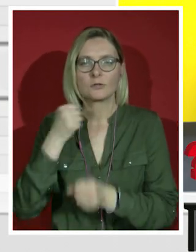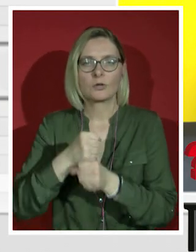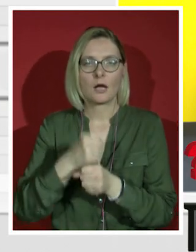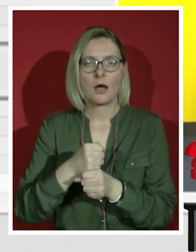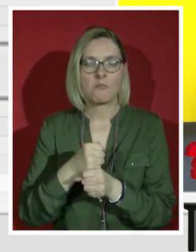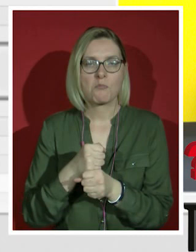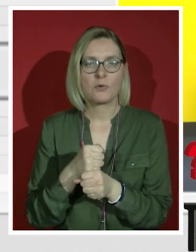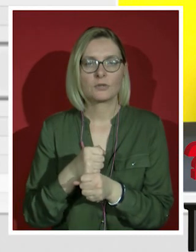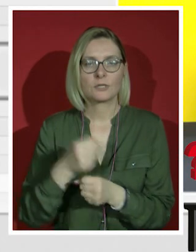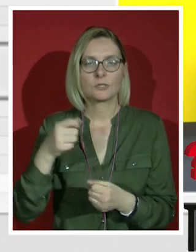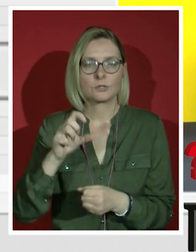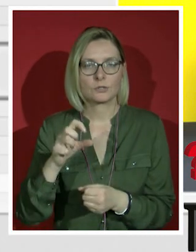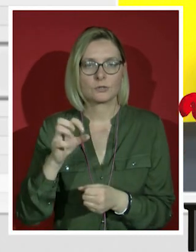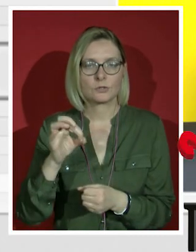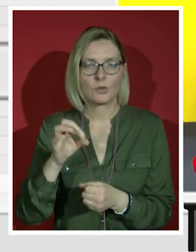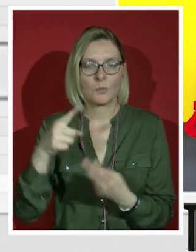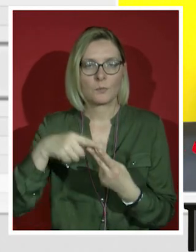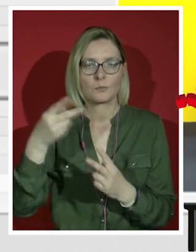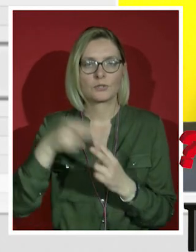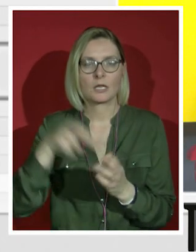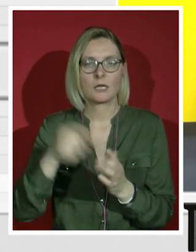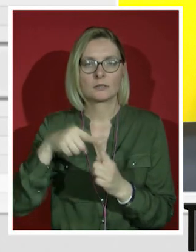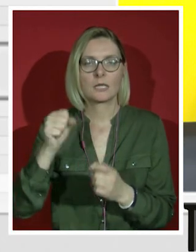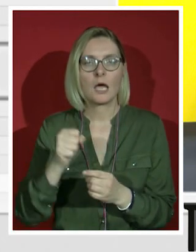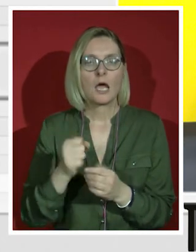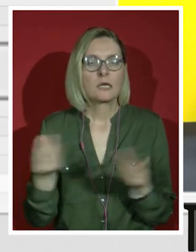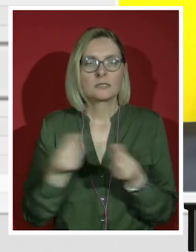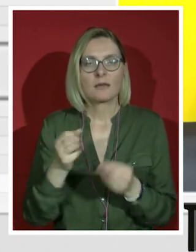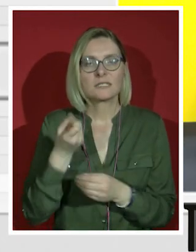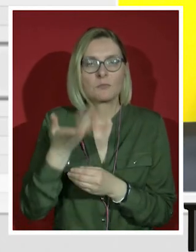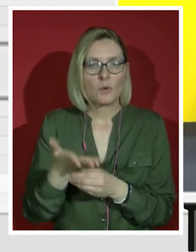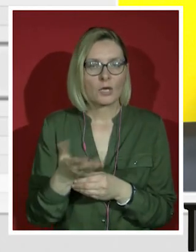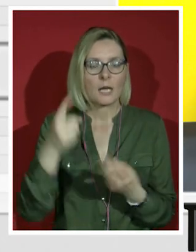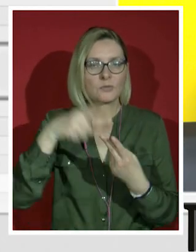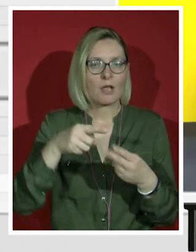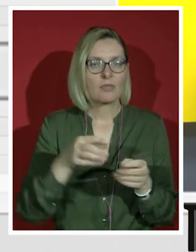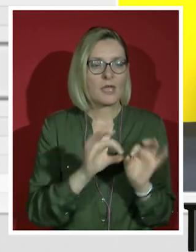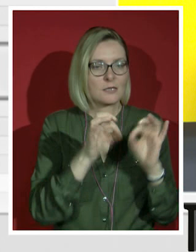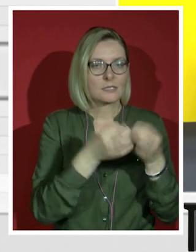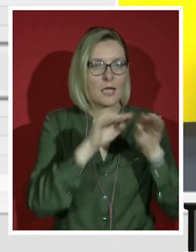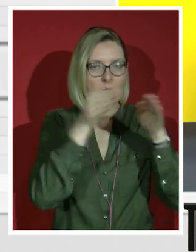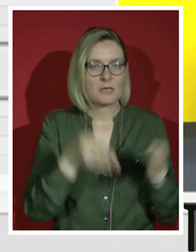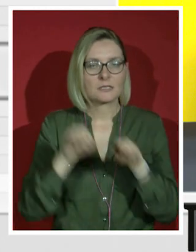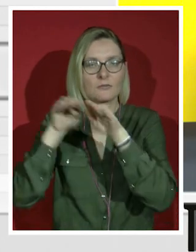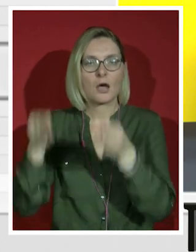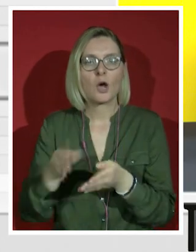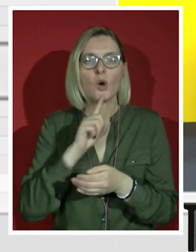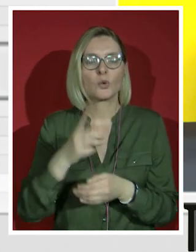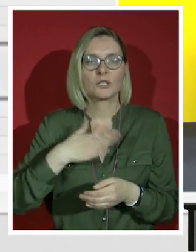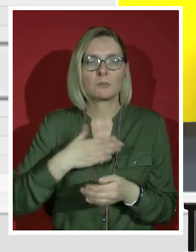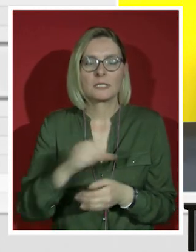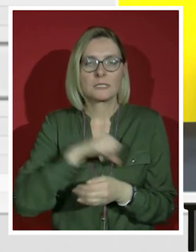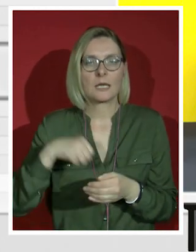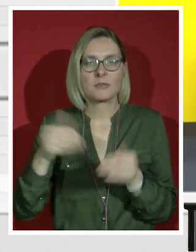пчеларни, зависи ти нормално бројката на пчелни семејства колку што се и самата потреба како